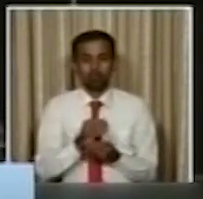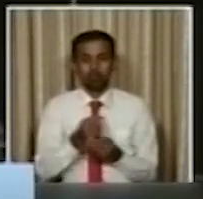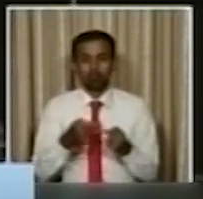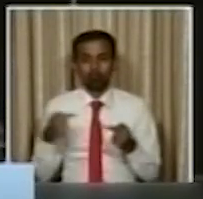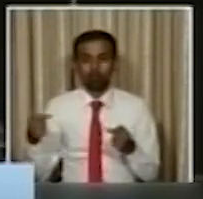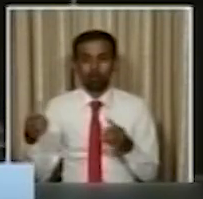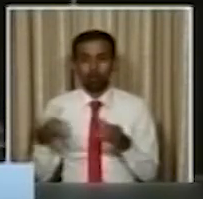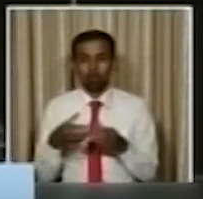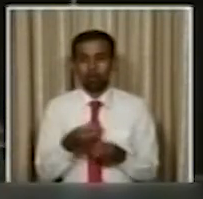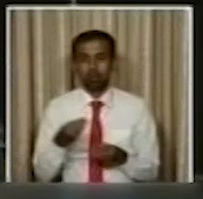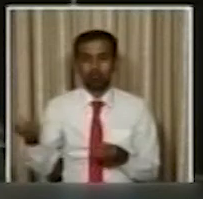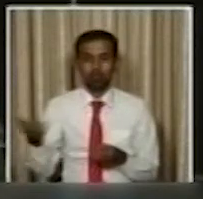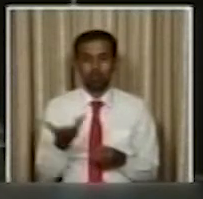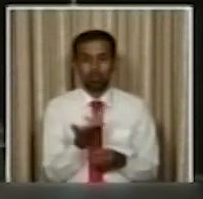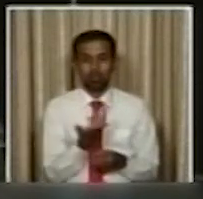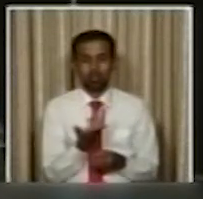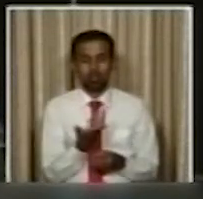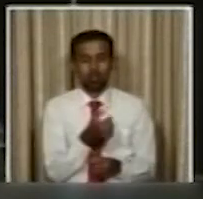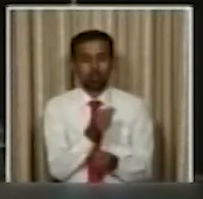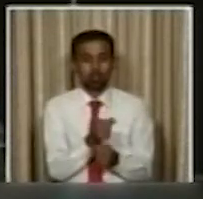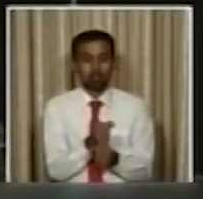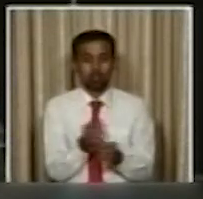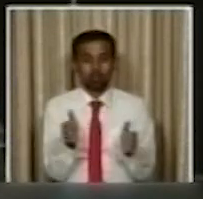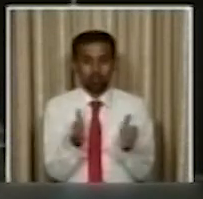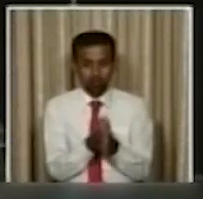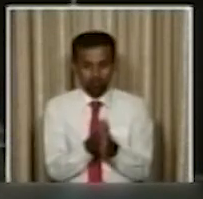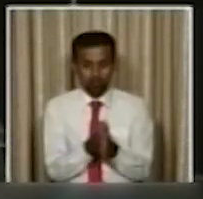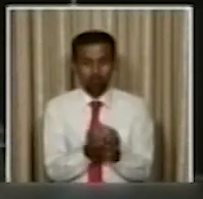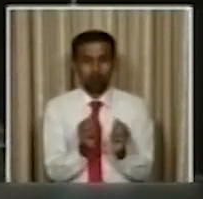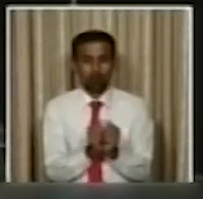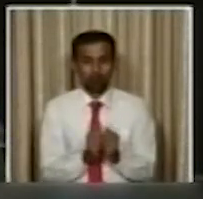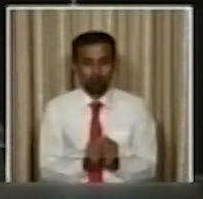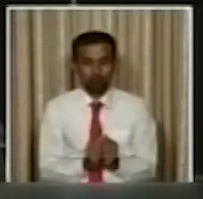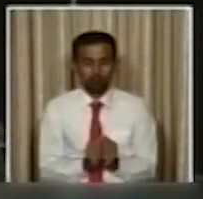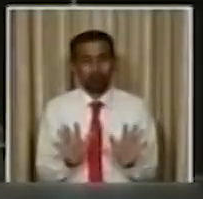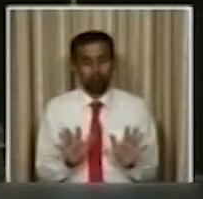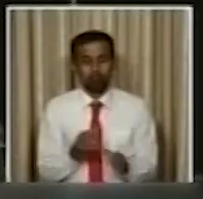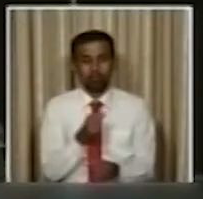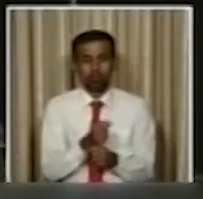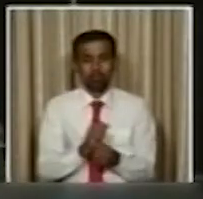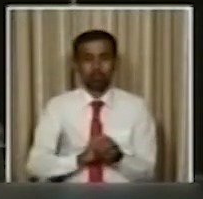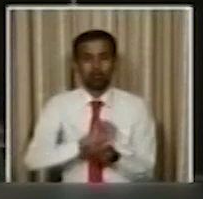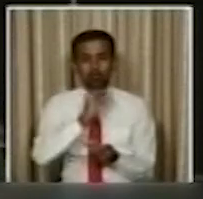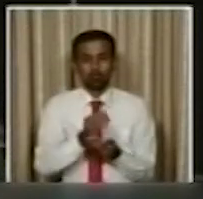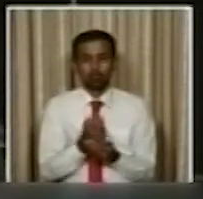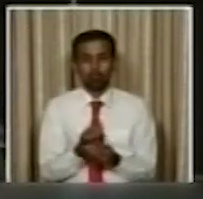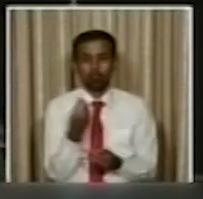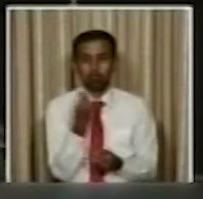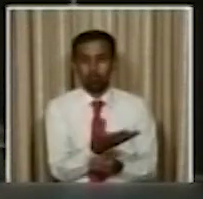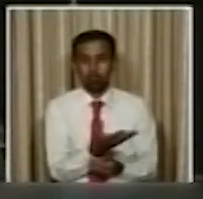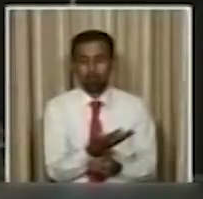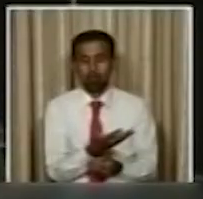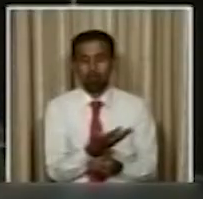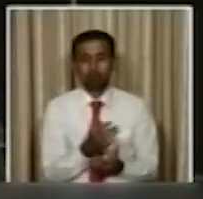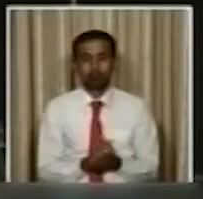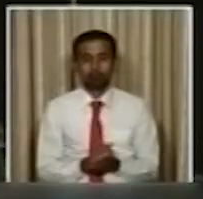ஆதரவாக அல்லது இணைந்து செயல்படுகின்றவர்கள் நியமிக்கின்ற ஒரு நிலைப்பாட்டிலே இன்று இருந்து கொண்டிருக்கின்றது. இவ்வாறான விடயங்கள் தீர்க்கப்பட